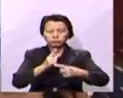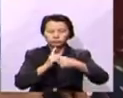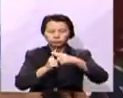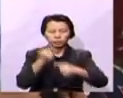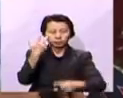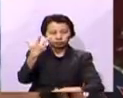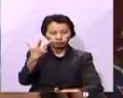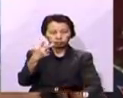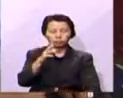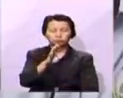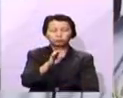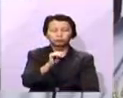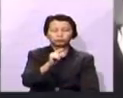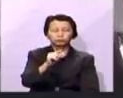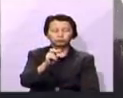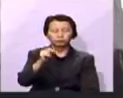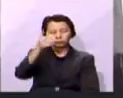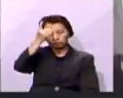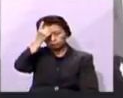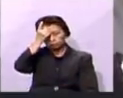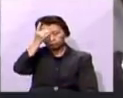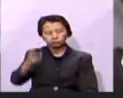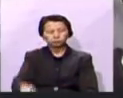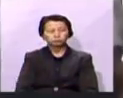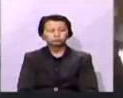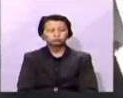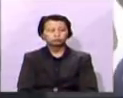3, Bagan Datuk.